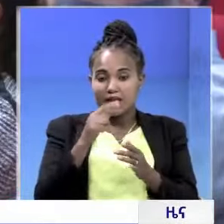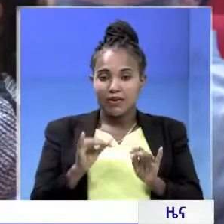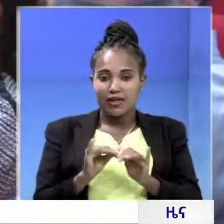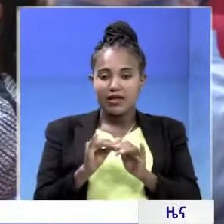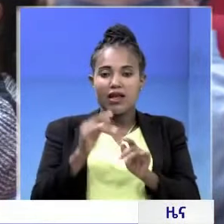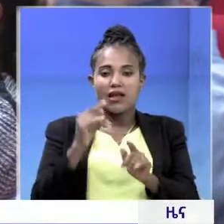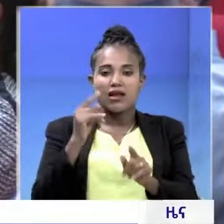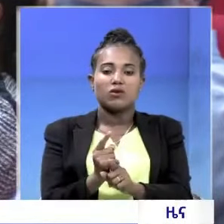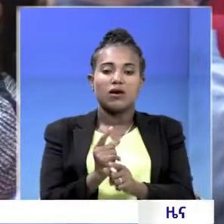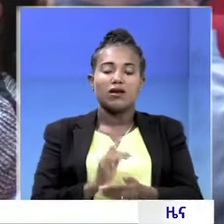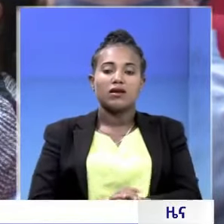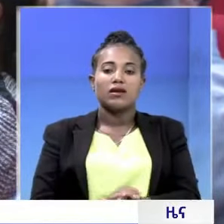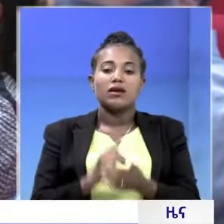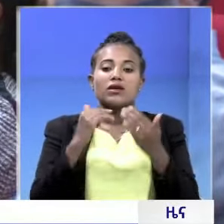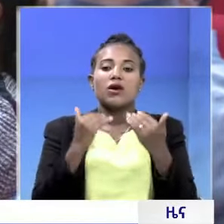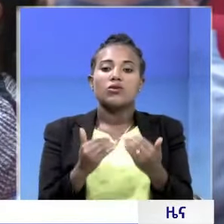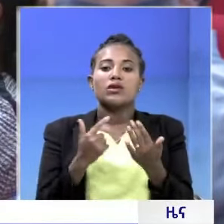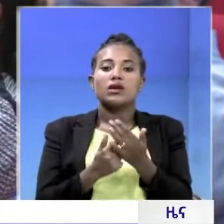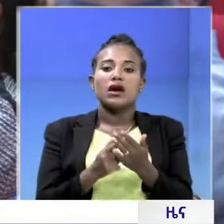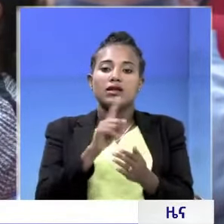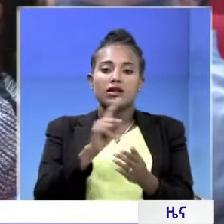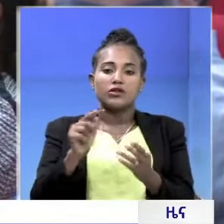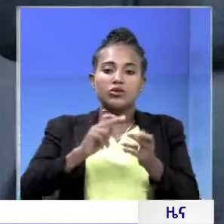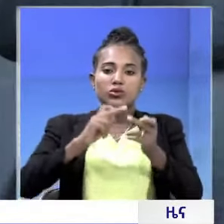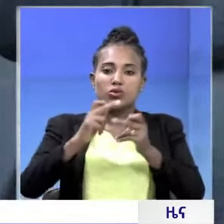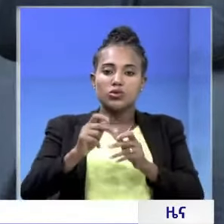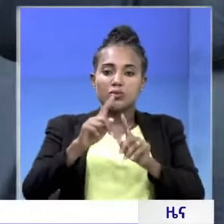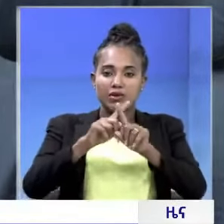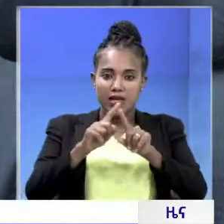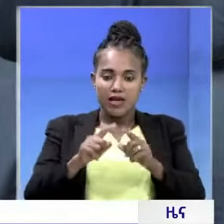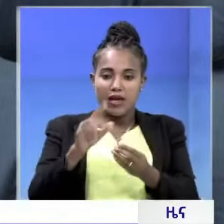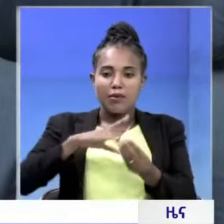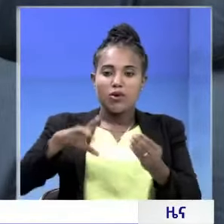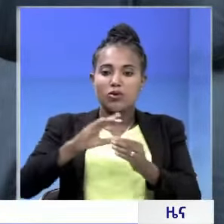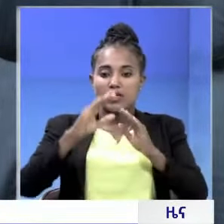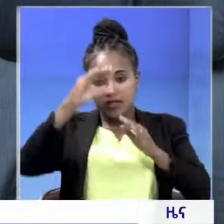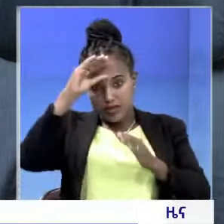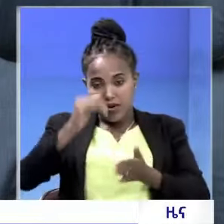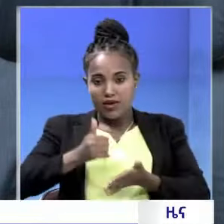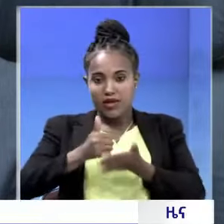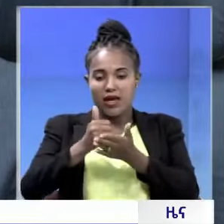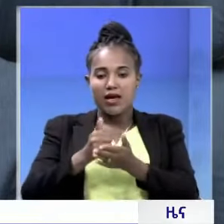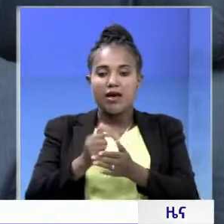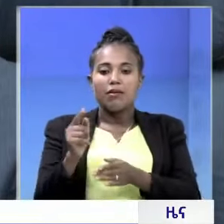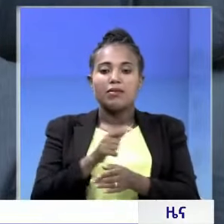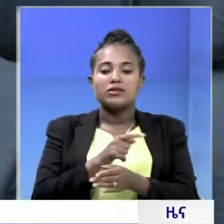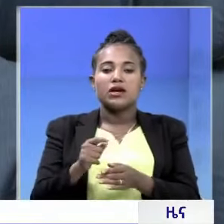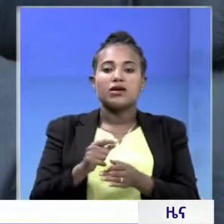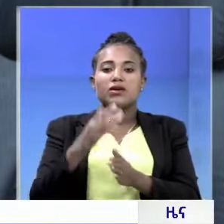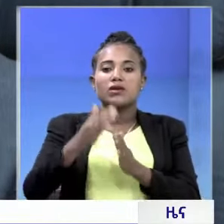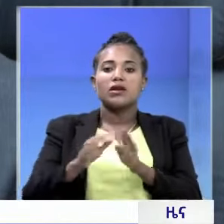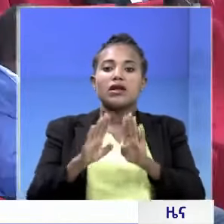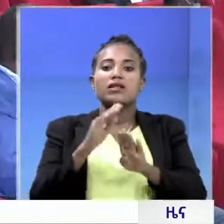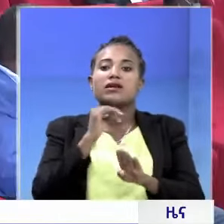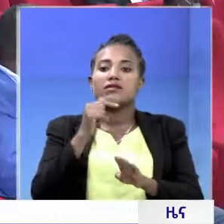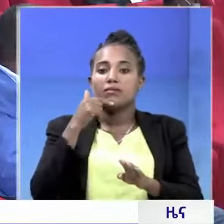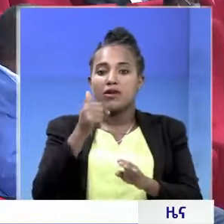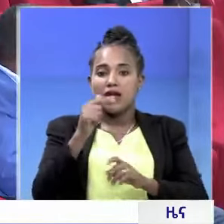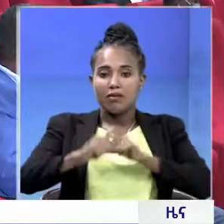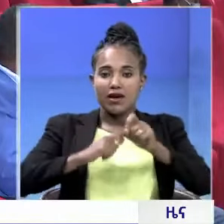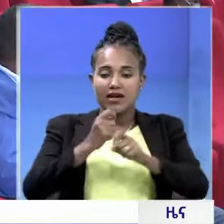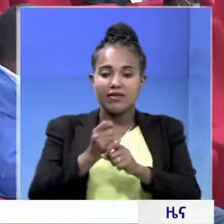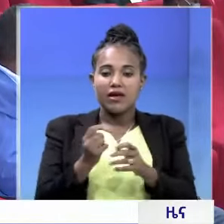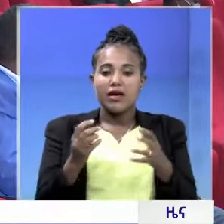እንደሚቀጥል አረጋግጠዋል። ያም ሆኖ አሁንም አንዳንድ ድርጅቶች በተለይም በክልሉ የሰብአዊ እርዳታ ማመላለሻ ኮሪደር አልተከፈተም በማለት ዓለም